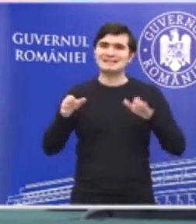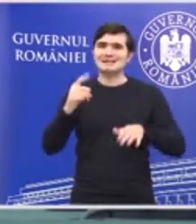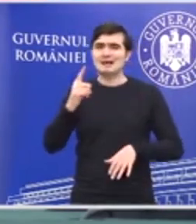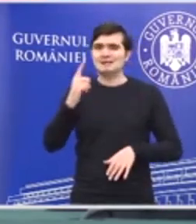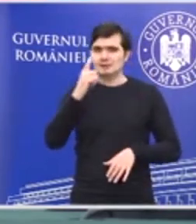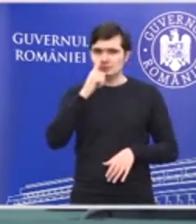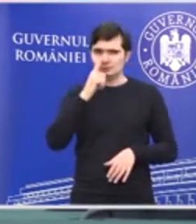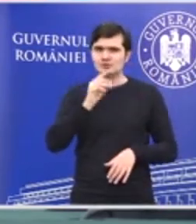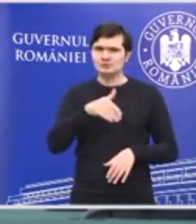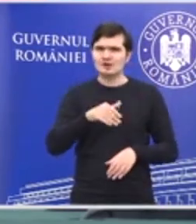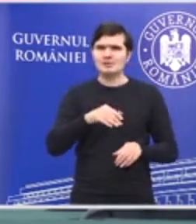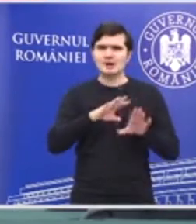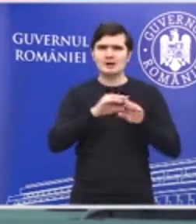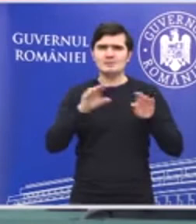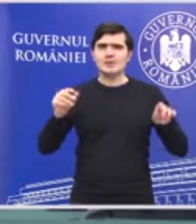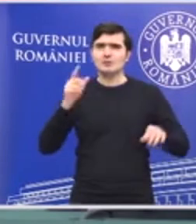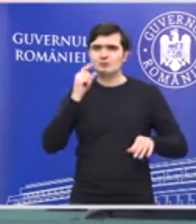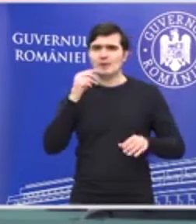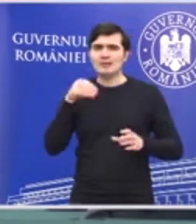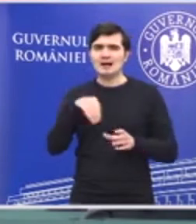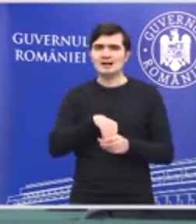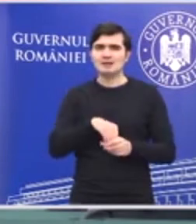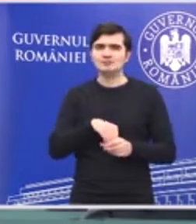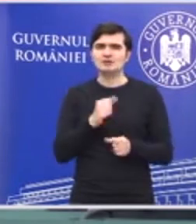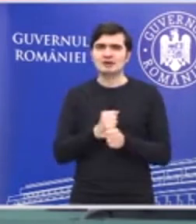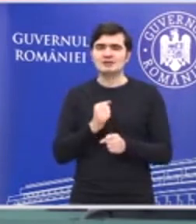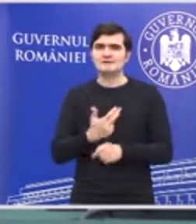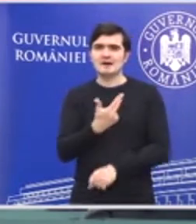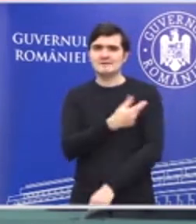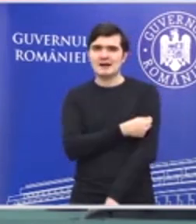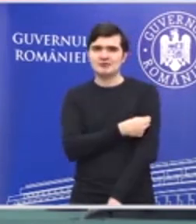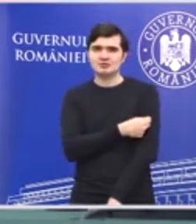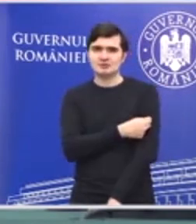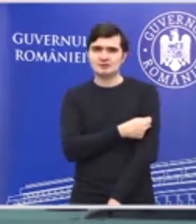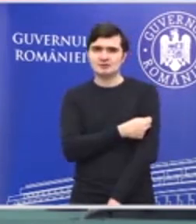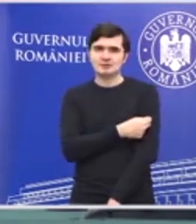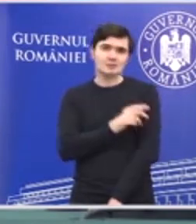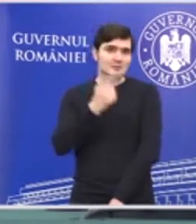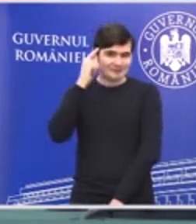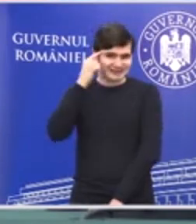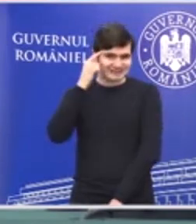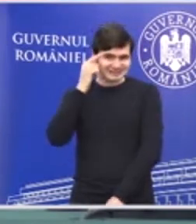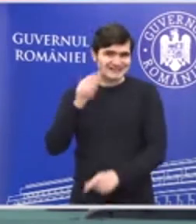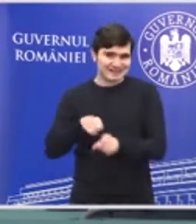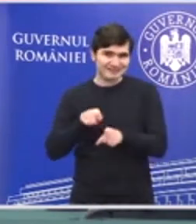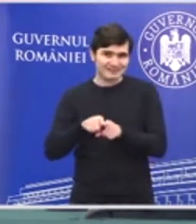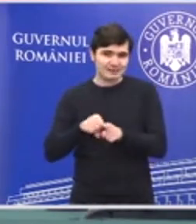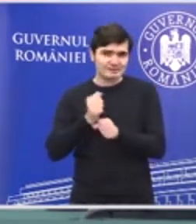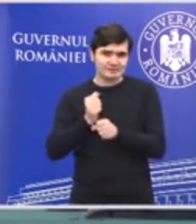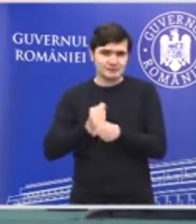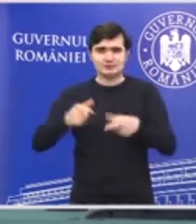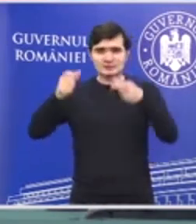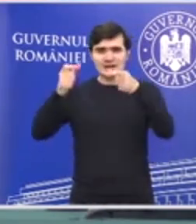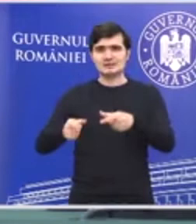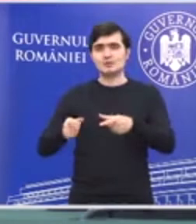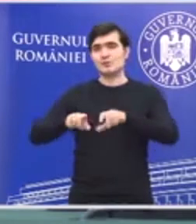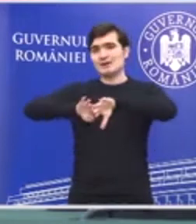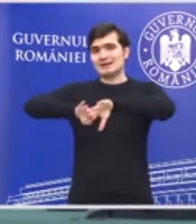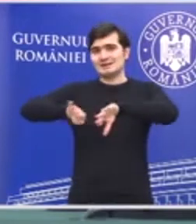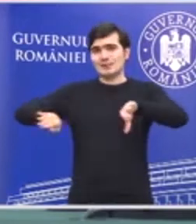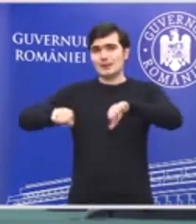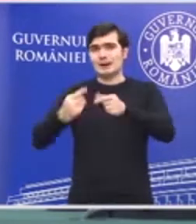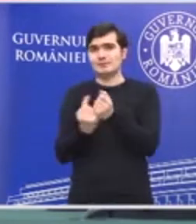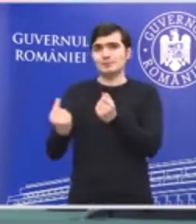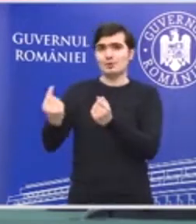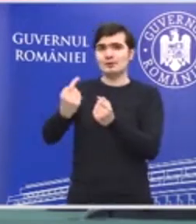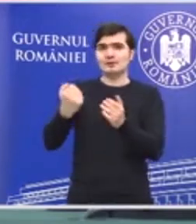aibă cât mai mulți angajați imunizați. Ar putea fi și ei o categorie prioritară care să fie vaccinată până la